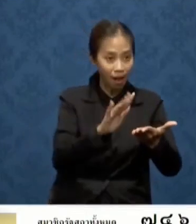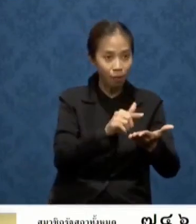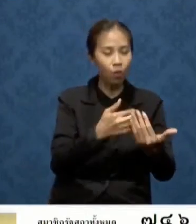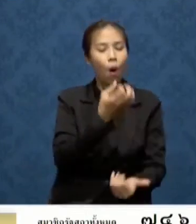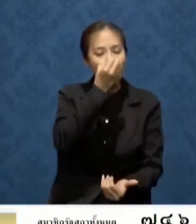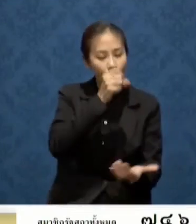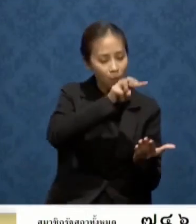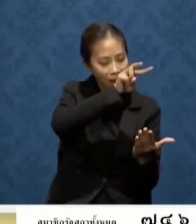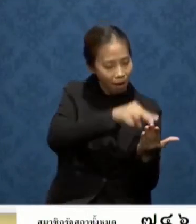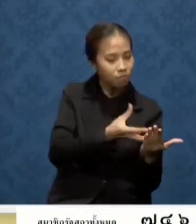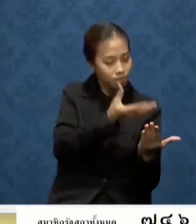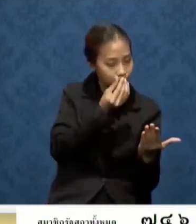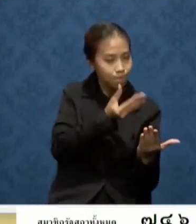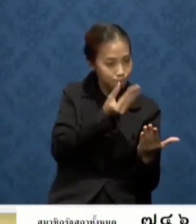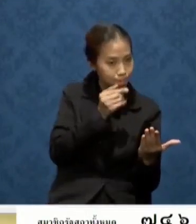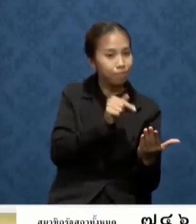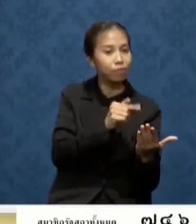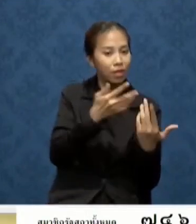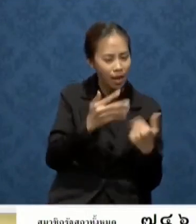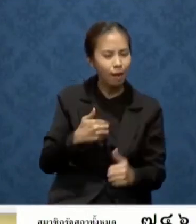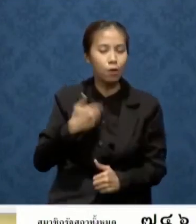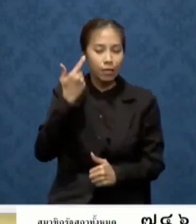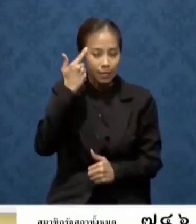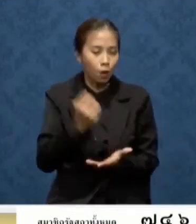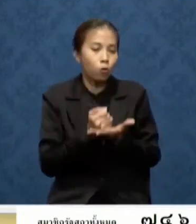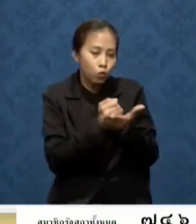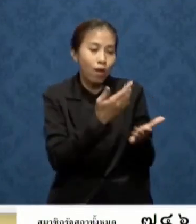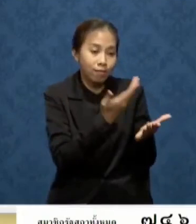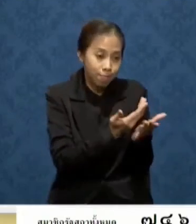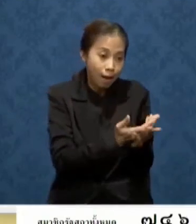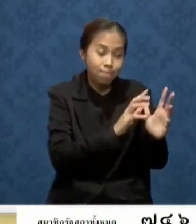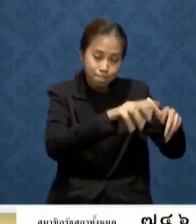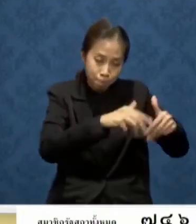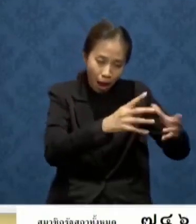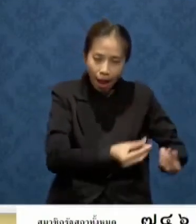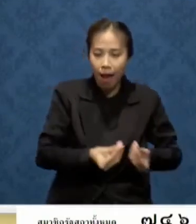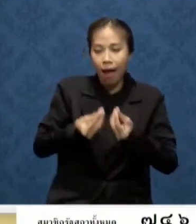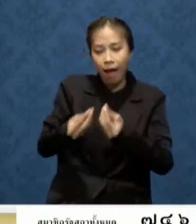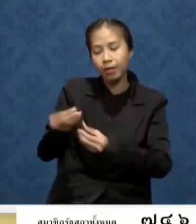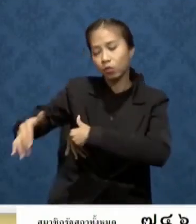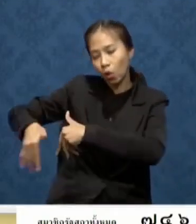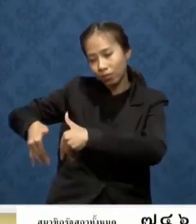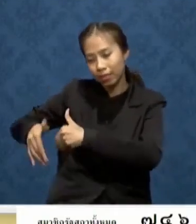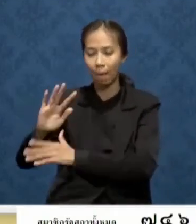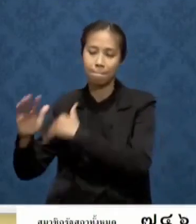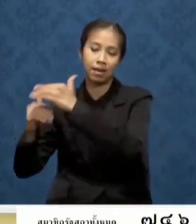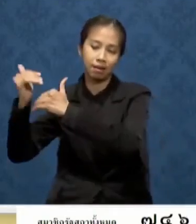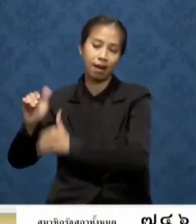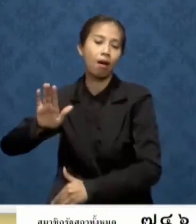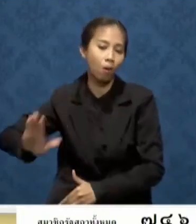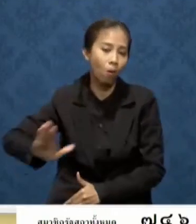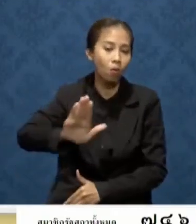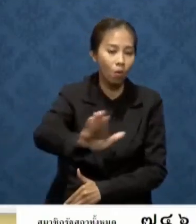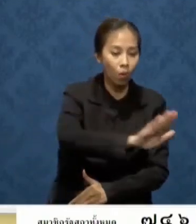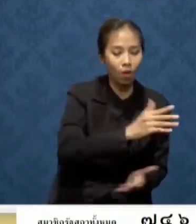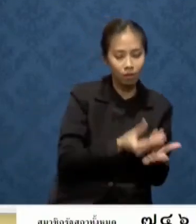ทำความเข้าใจดูแล้ช่วยกนหาเงินให้ท้องถิ่น ไปพฒนากระจ่ายอำนาจและเม็ดเงินลง